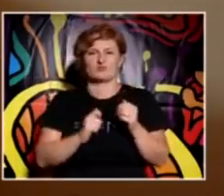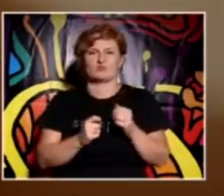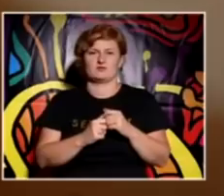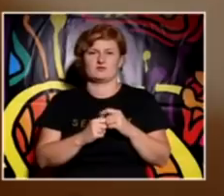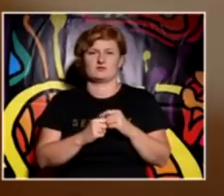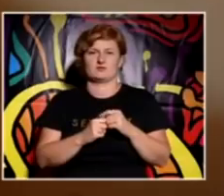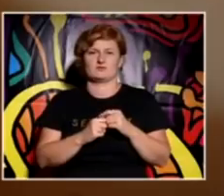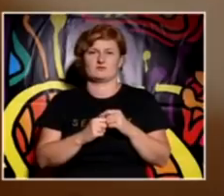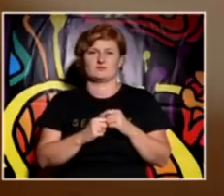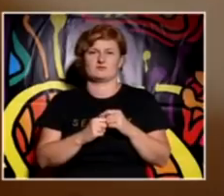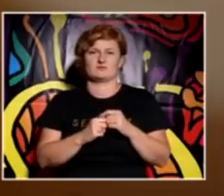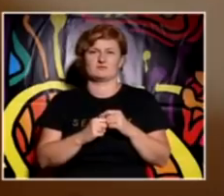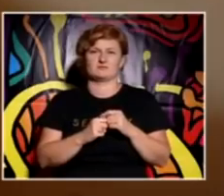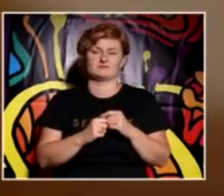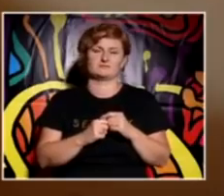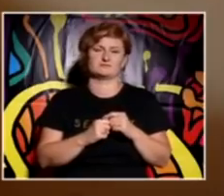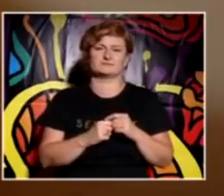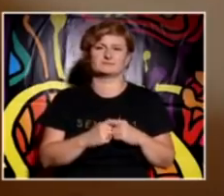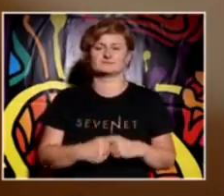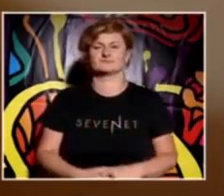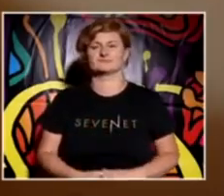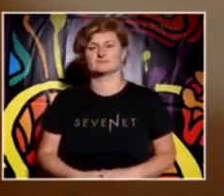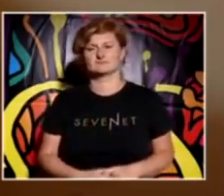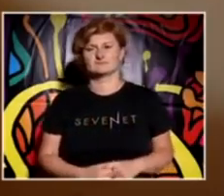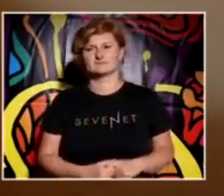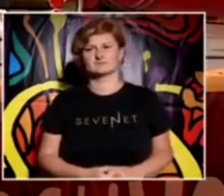się, gdybyście po prostu w tą podróż się nie wybrali?